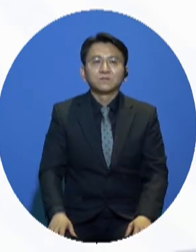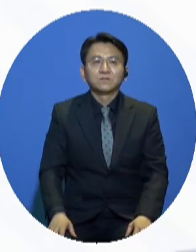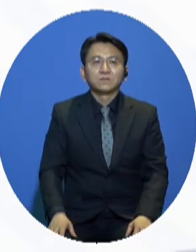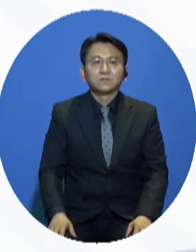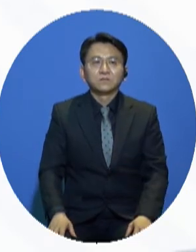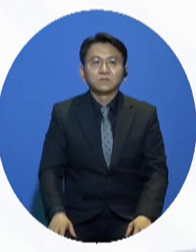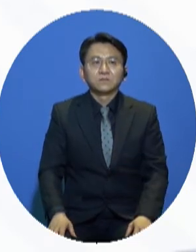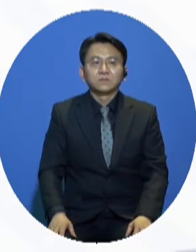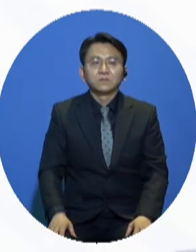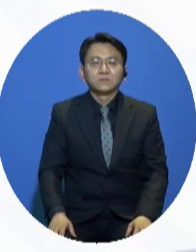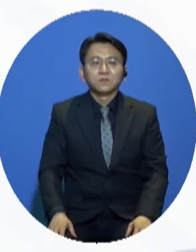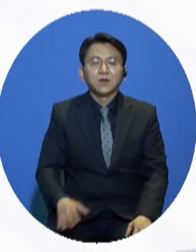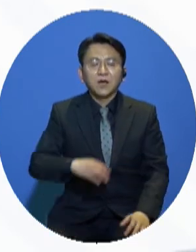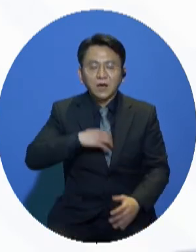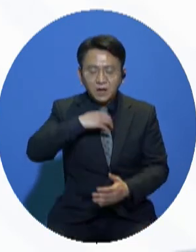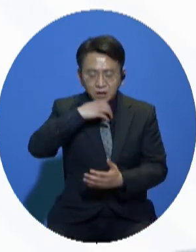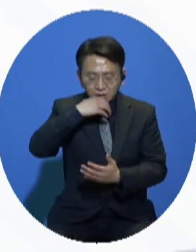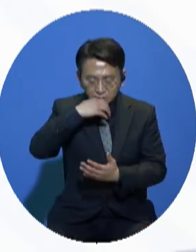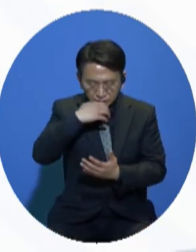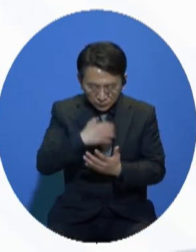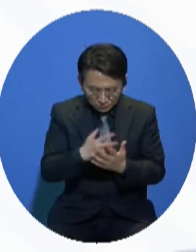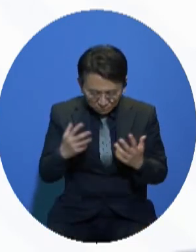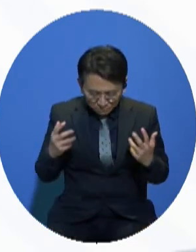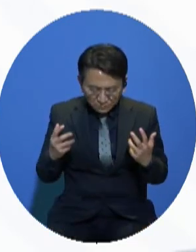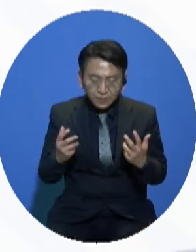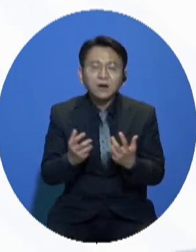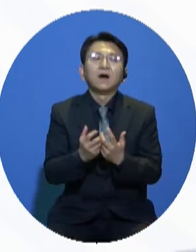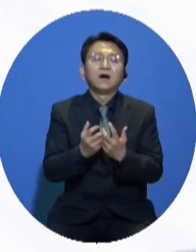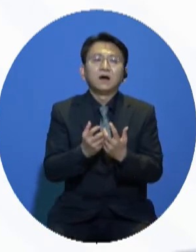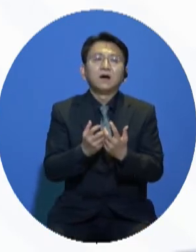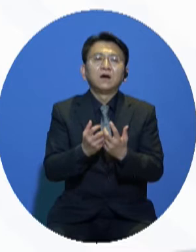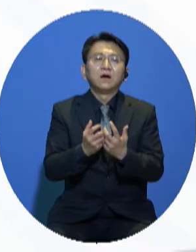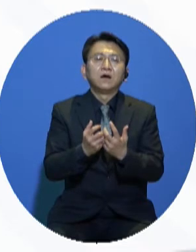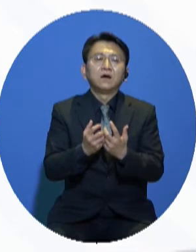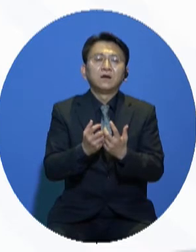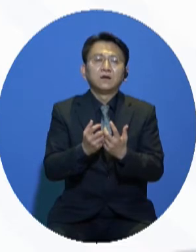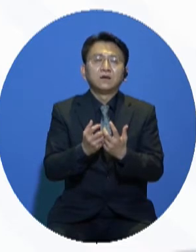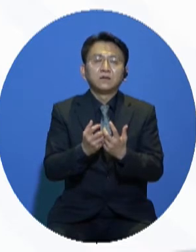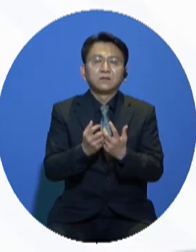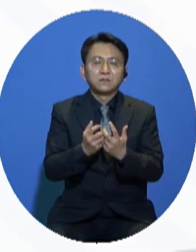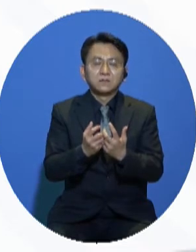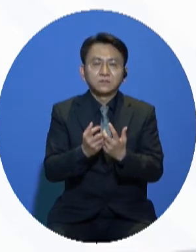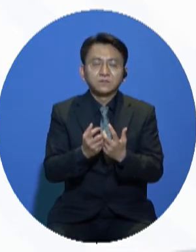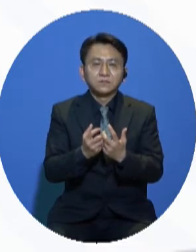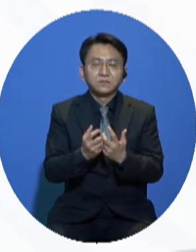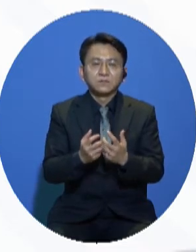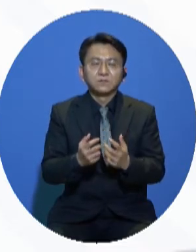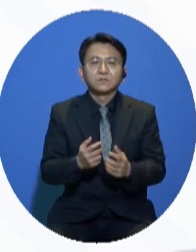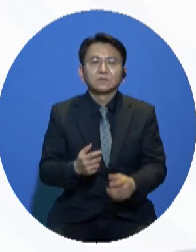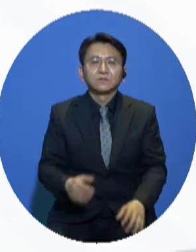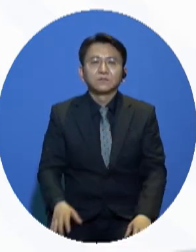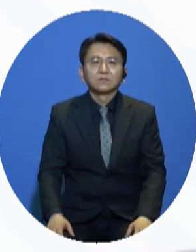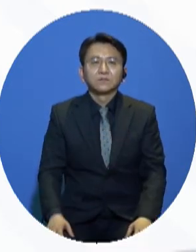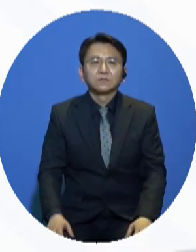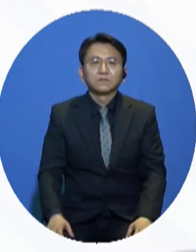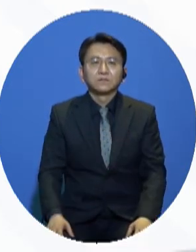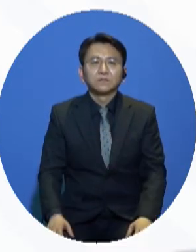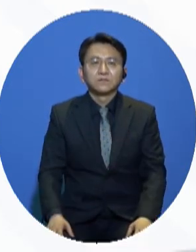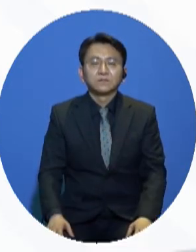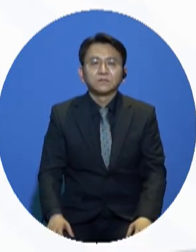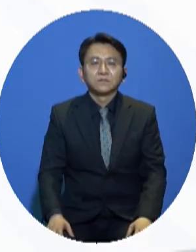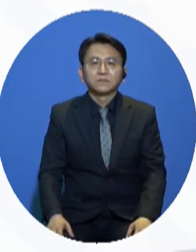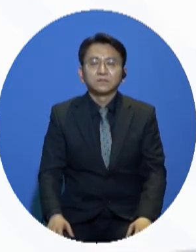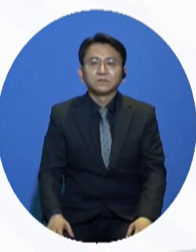and inspiring. 감동 넘치는 그런 다양한 영감을 주는 One 순간이었습니다. of the legacies also left by